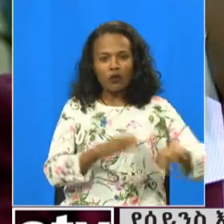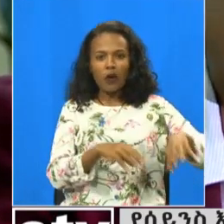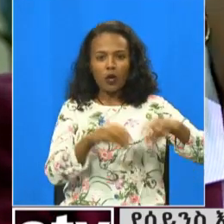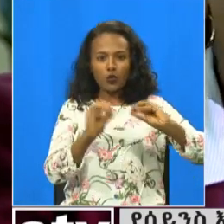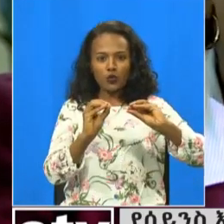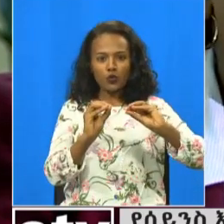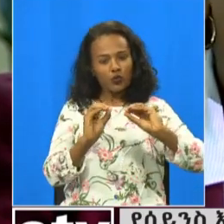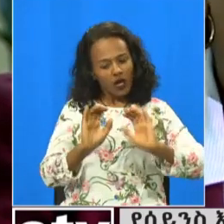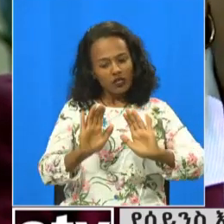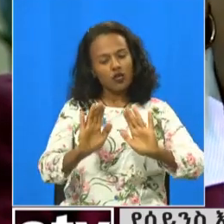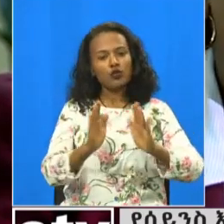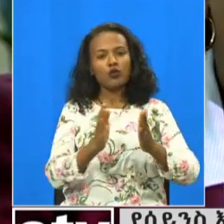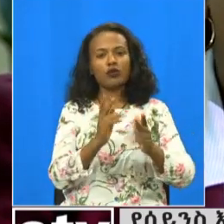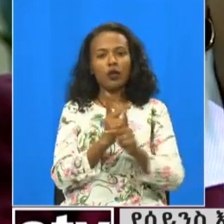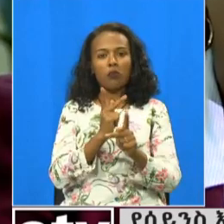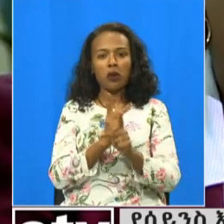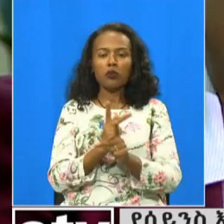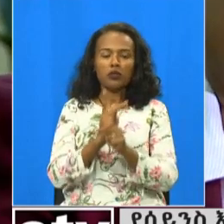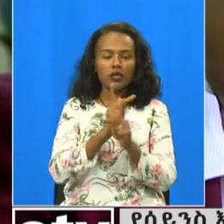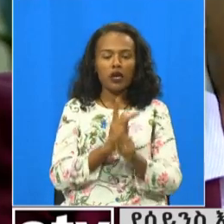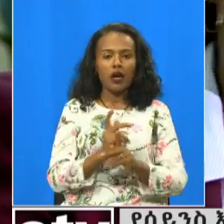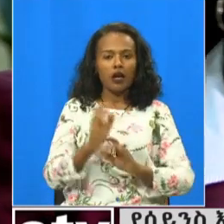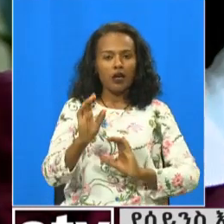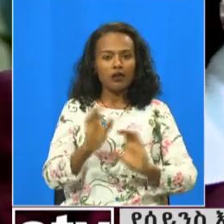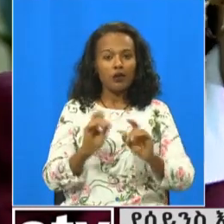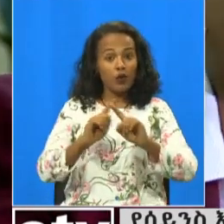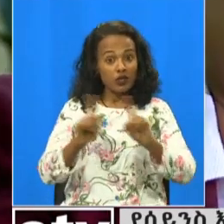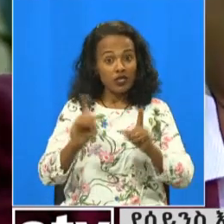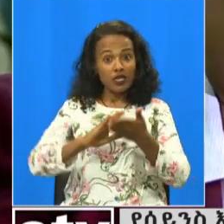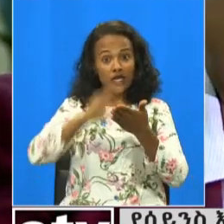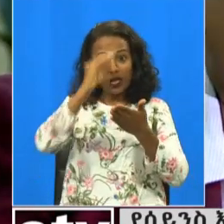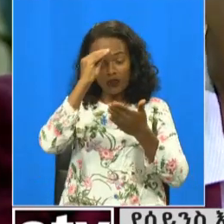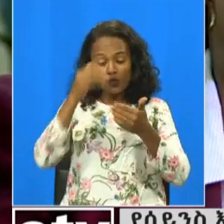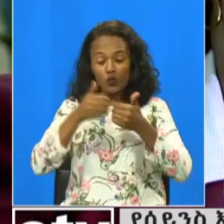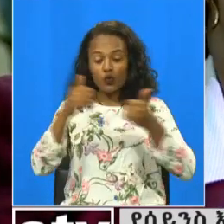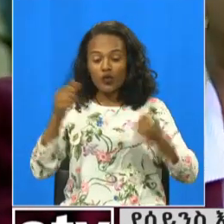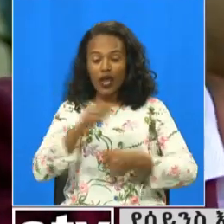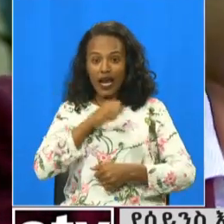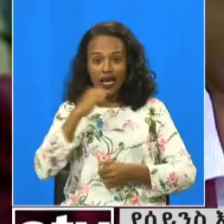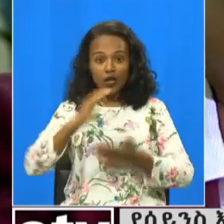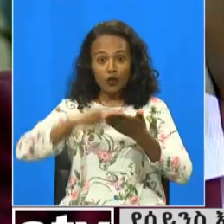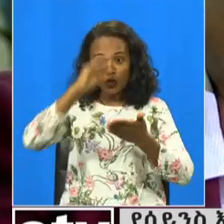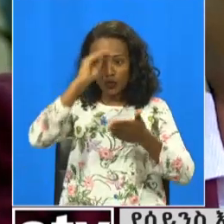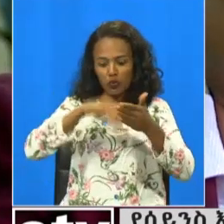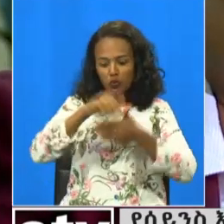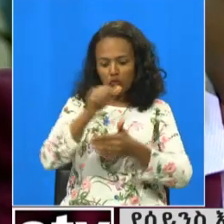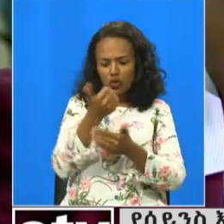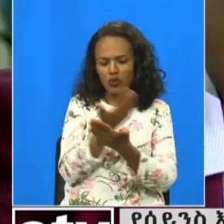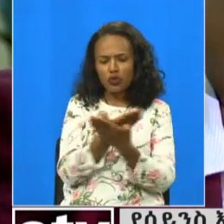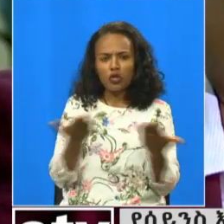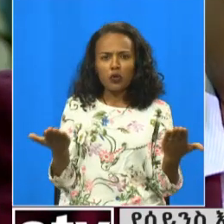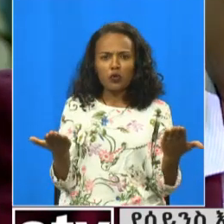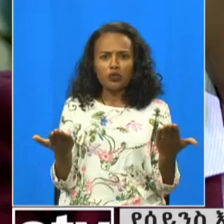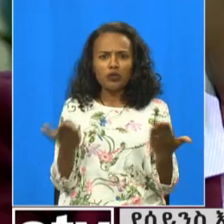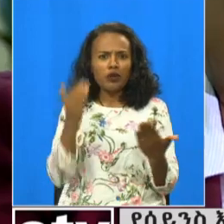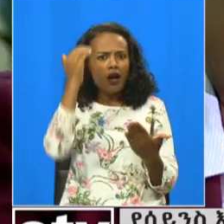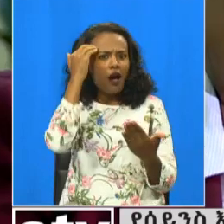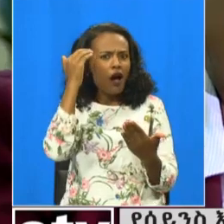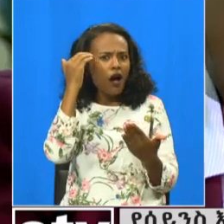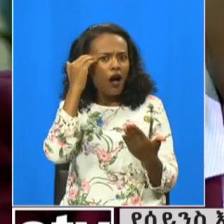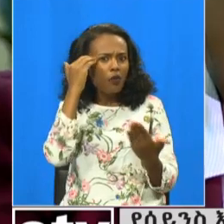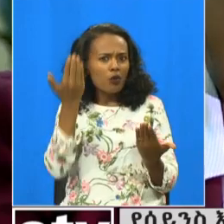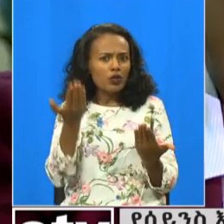ራሳቸውን ተጠብቀው ጥንቃቄ አድርገው ግን ከትምርቱም ሳይለያዩ ከትምርቱ ጭም ሌሎች ነገሮችን